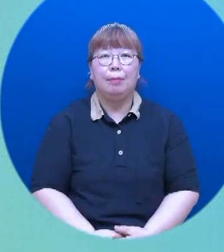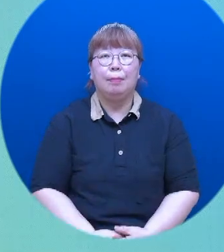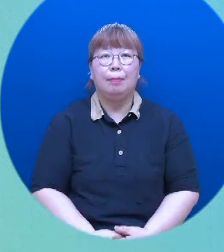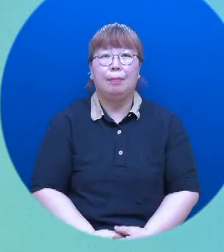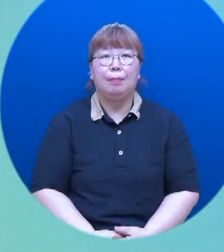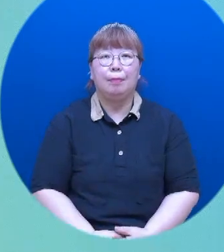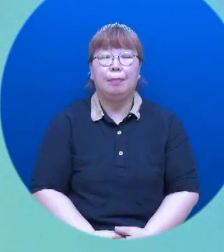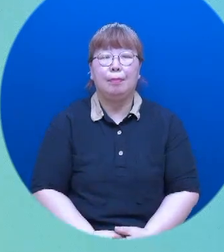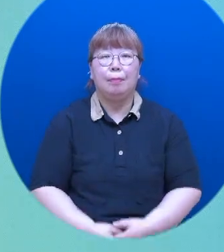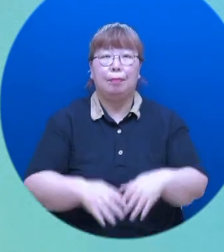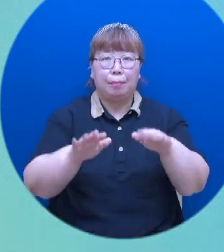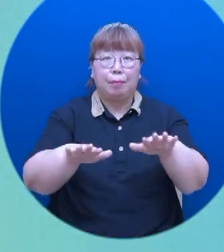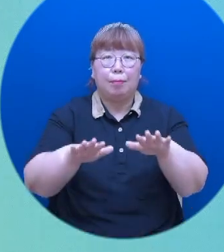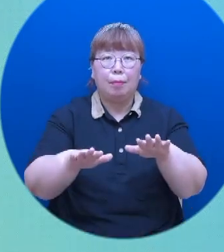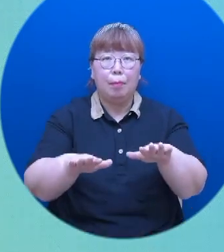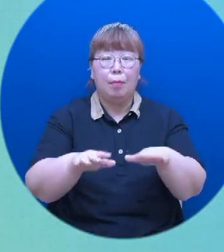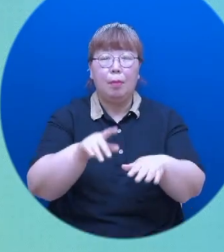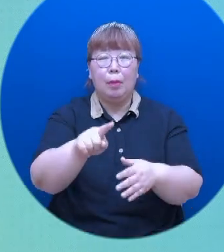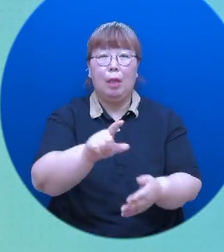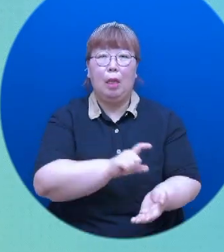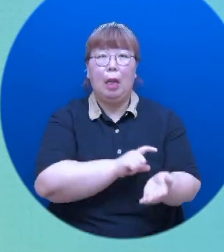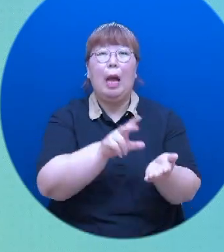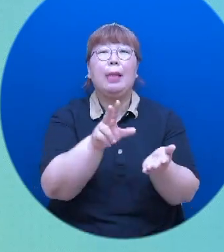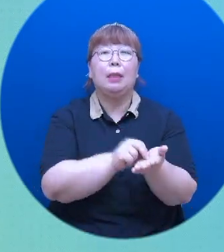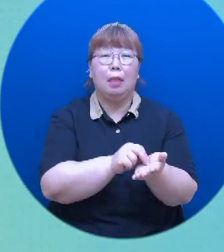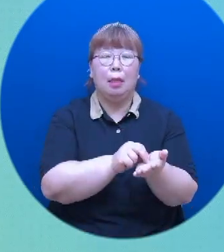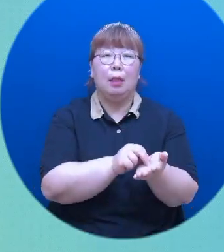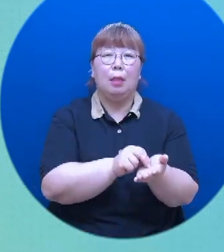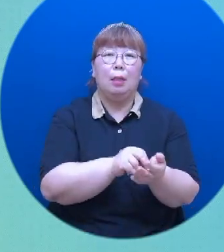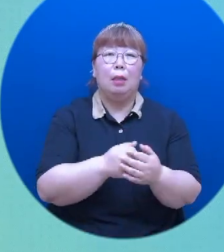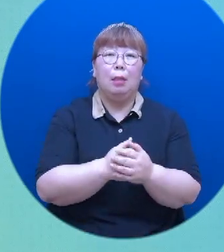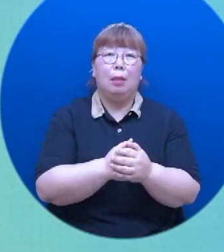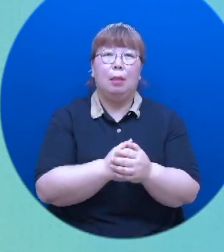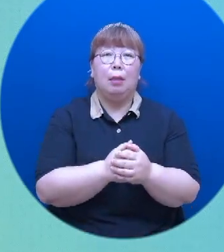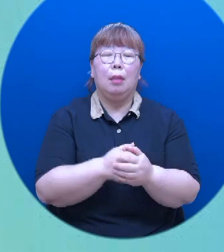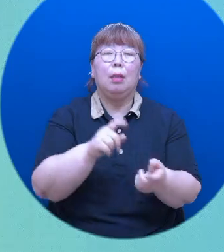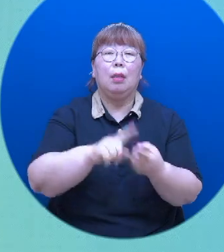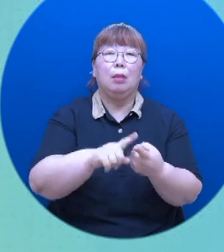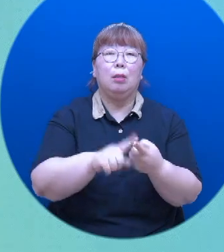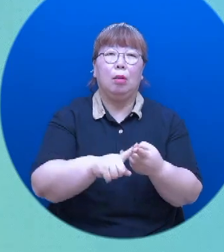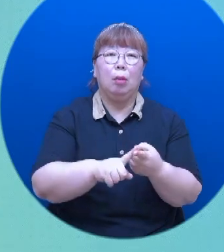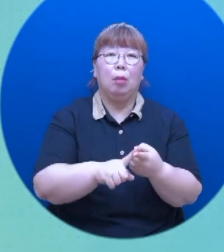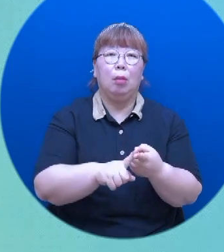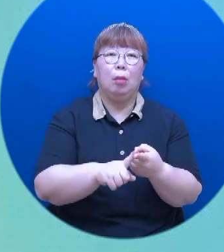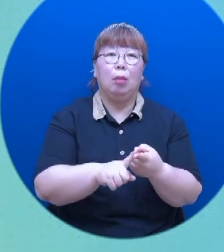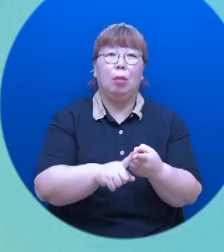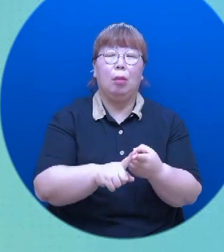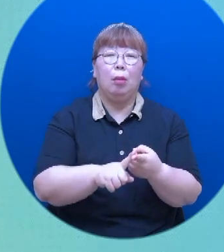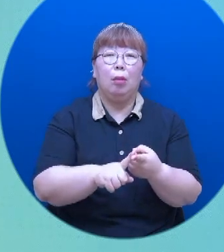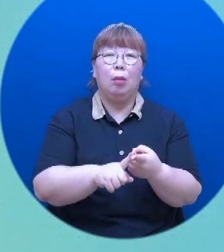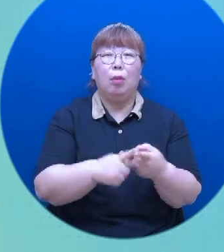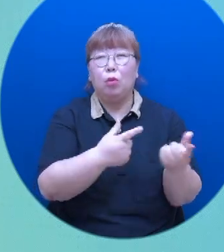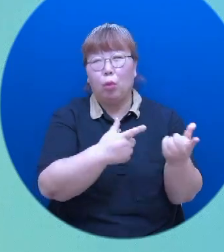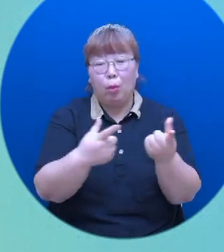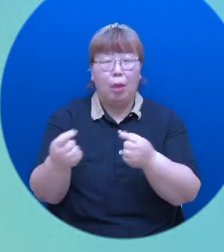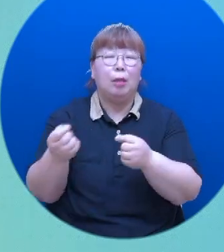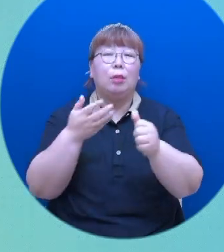오늘 이 과제는 동일하게 저와 여러분에게 주어진다는 사실을 알아야